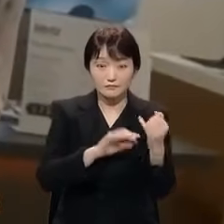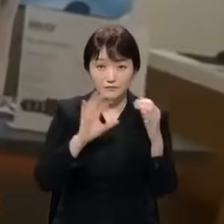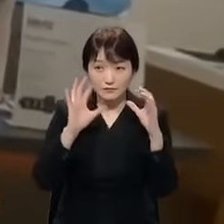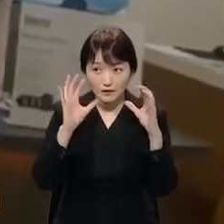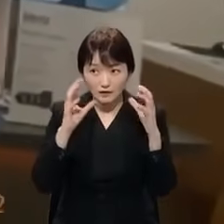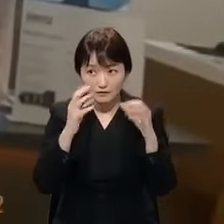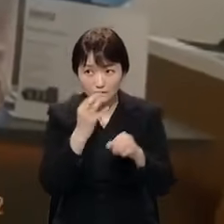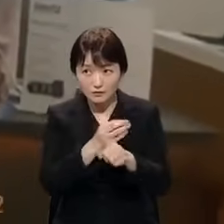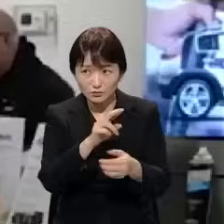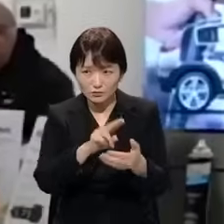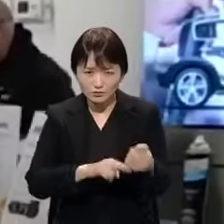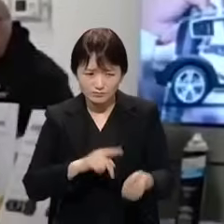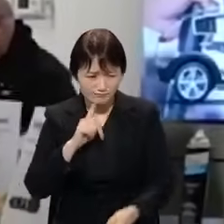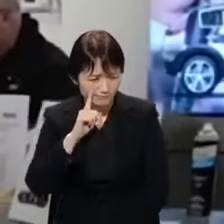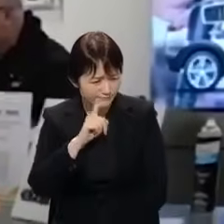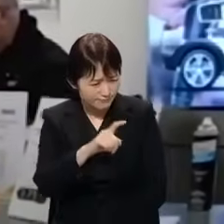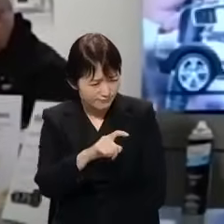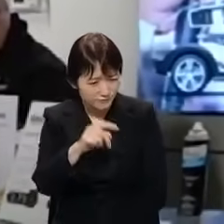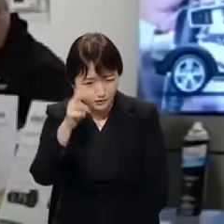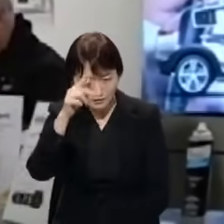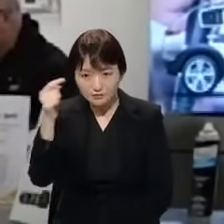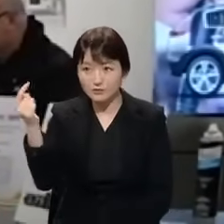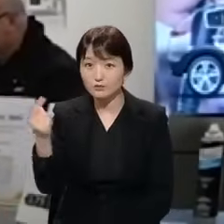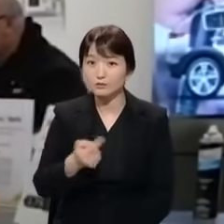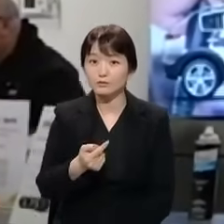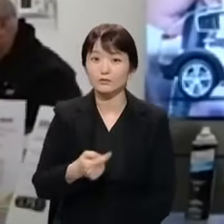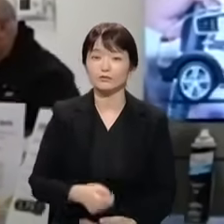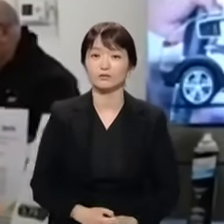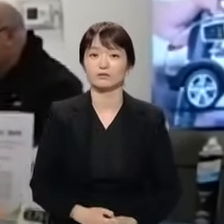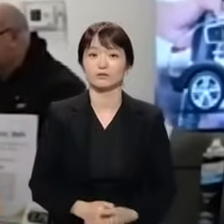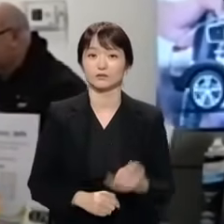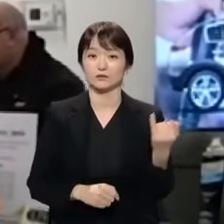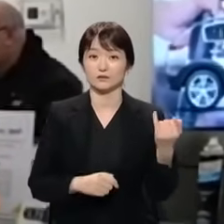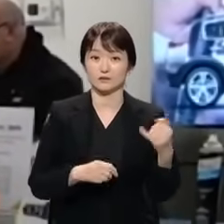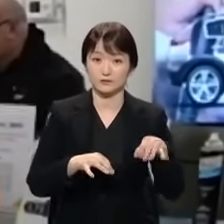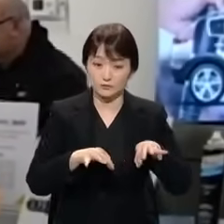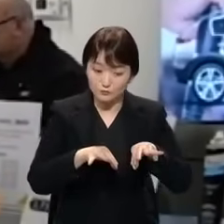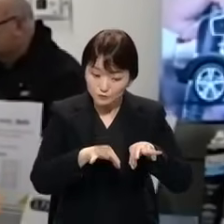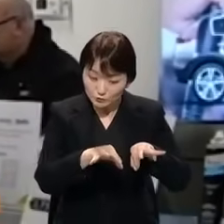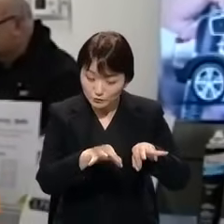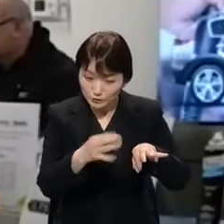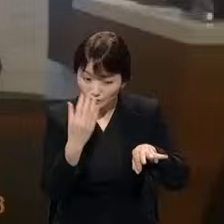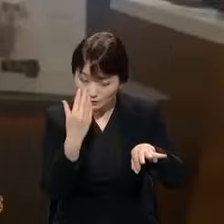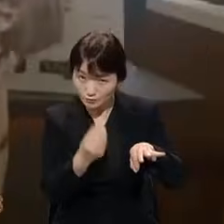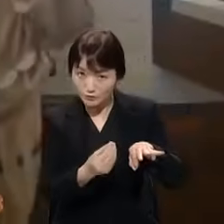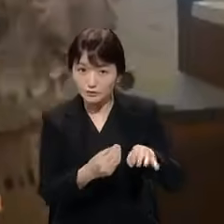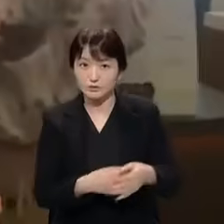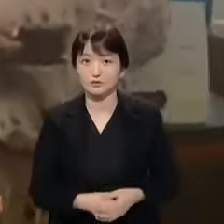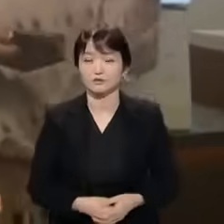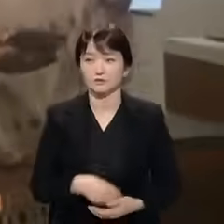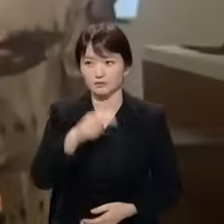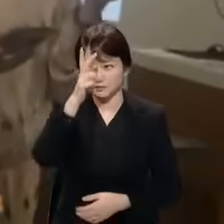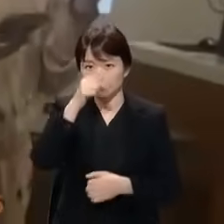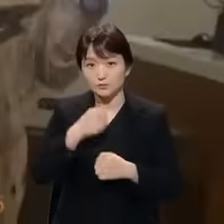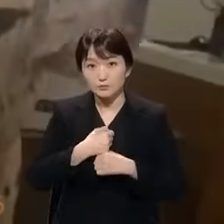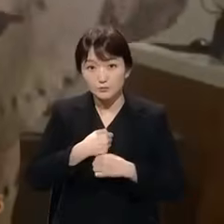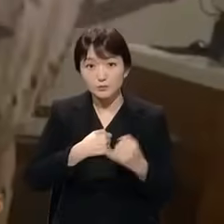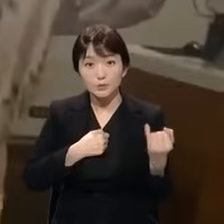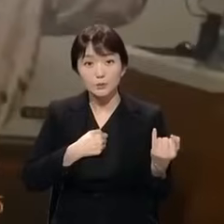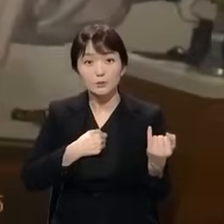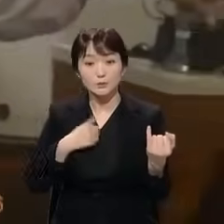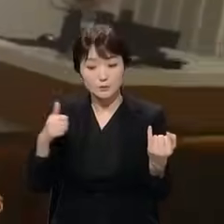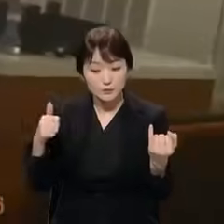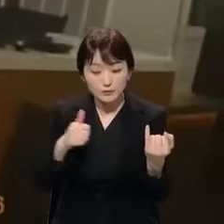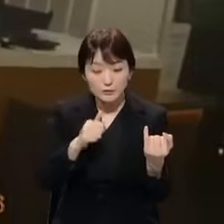인신매매범으로 의심된다는 신고에 경찰에 출동한 겁니다. 자, 그곳에는 여성과 유모차 한 대가 보이죠. 경찰이 조심스럽게 다가가 말을